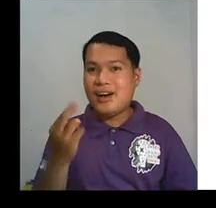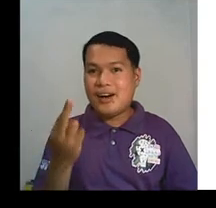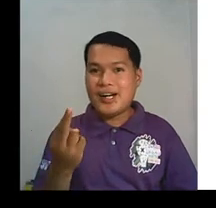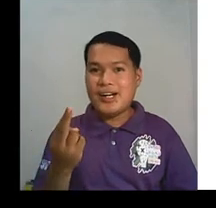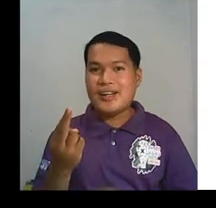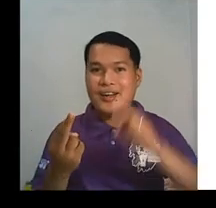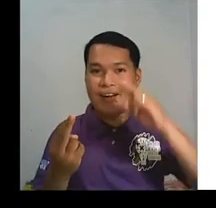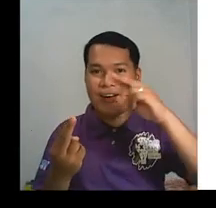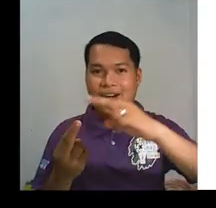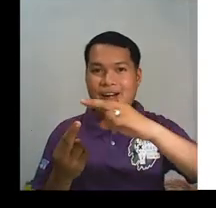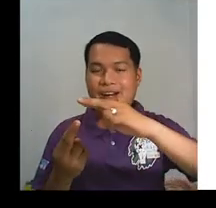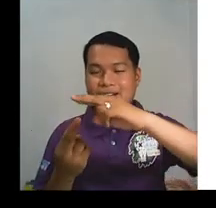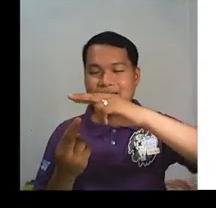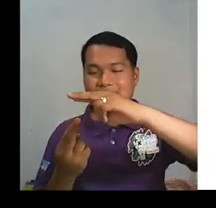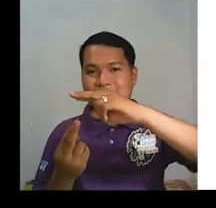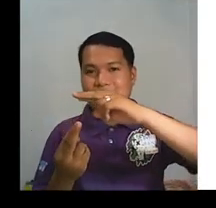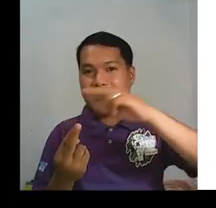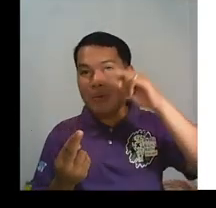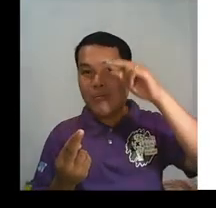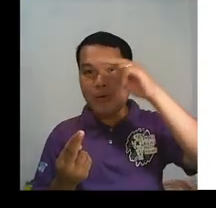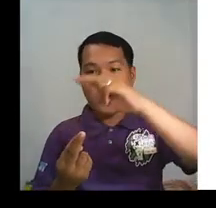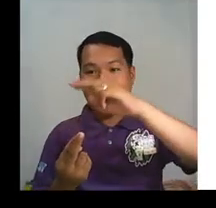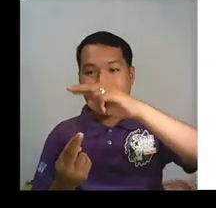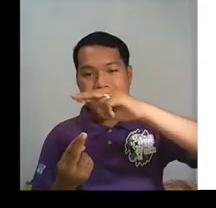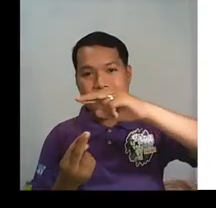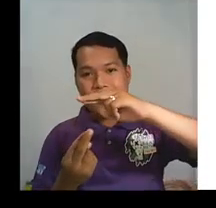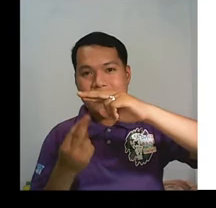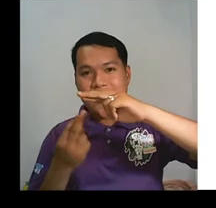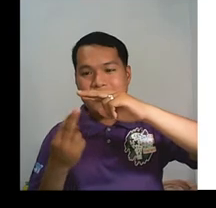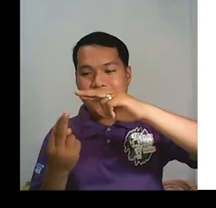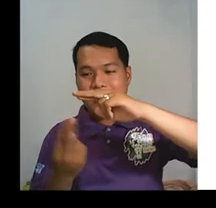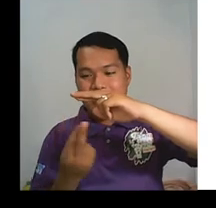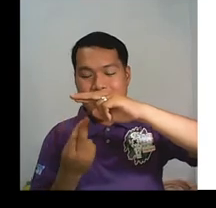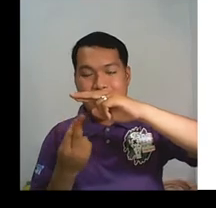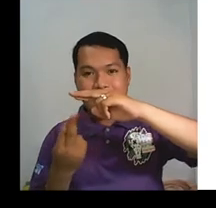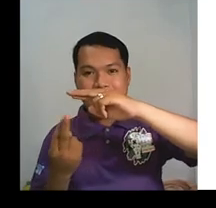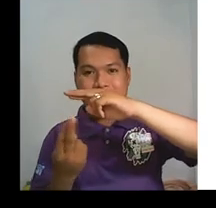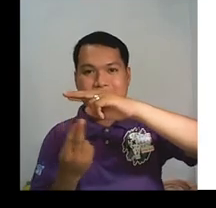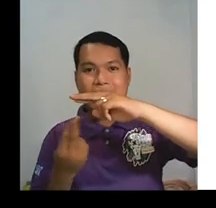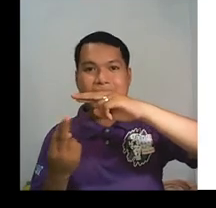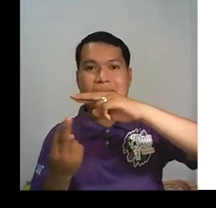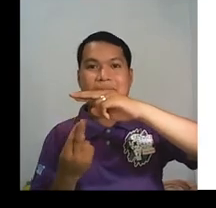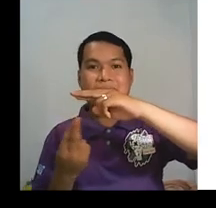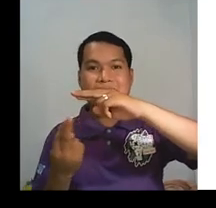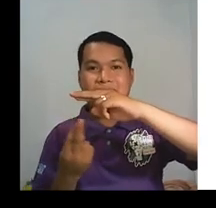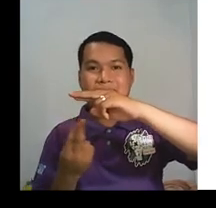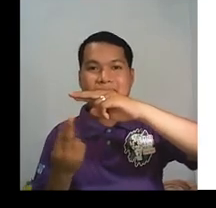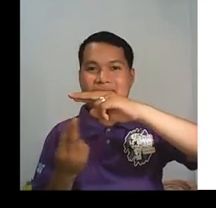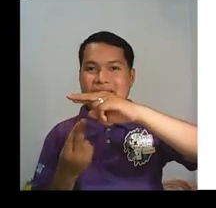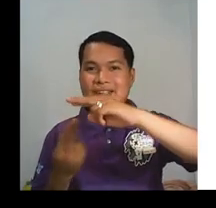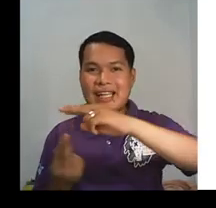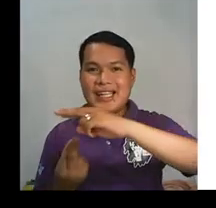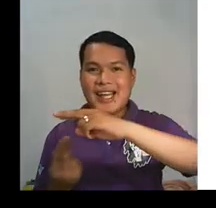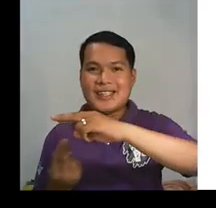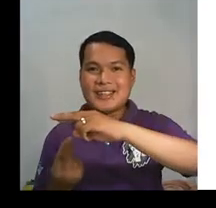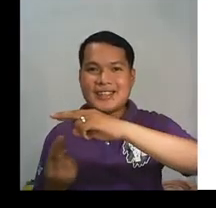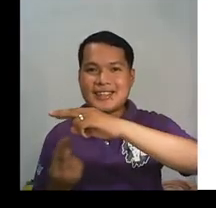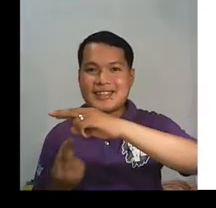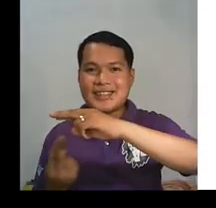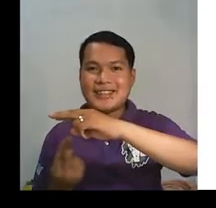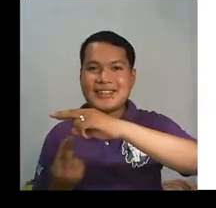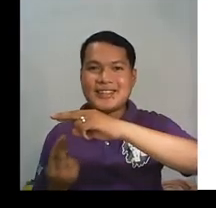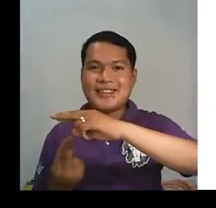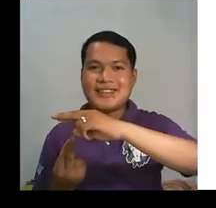R. R. R. bubong na R. At may R sa inalit. Radical.